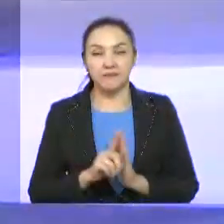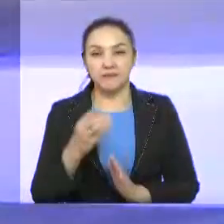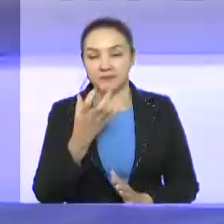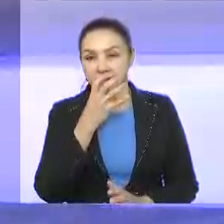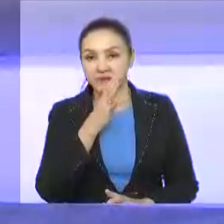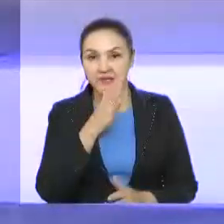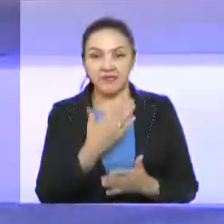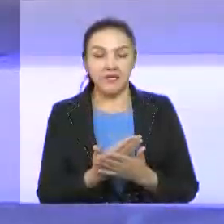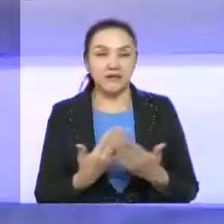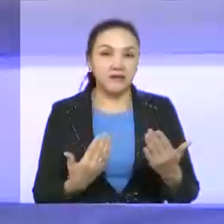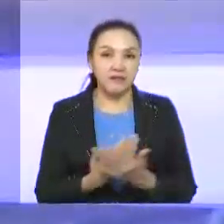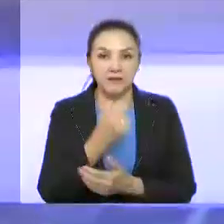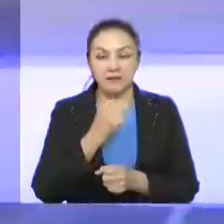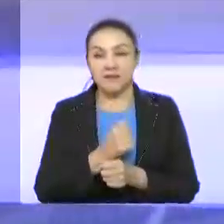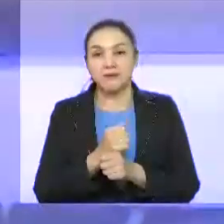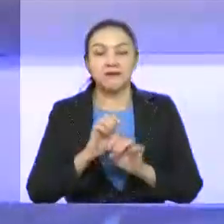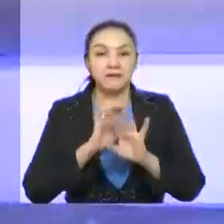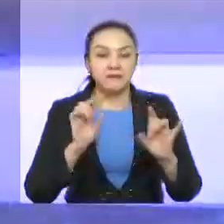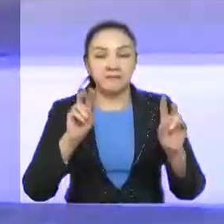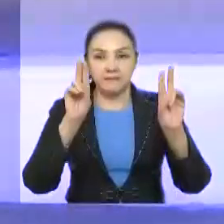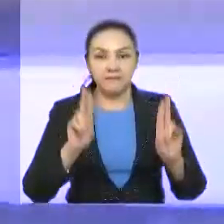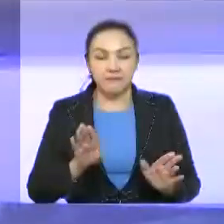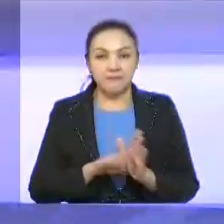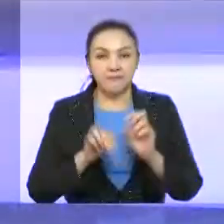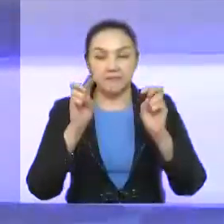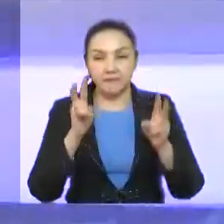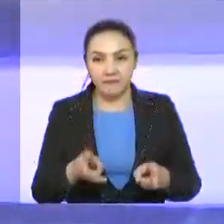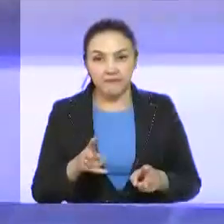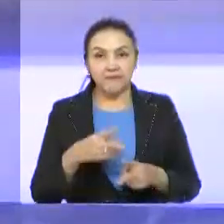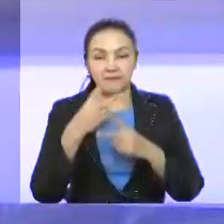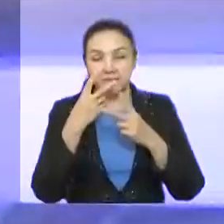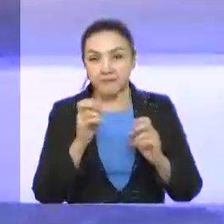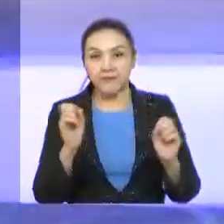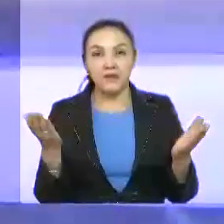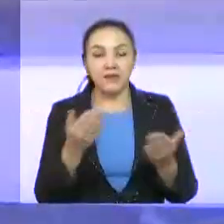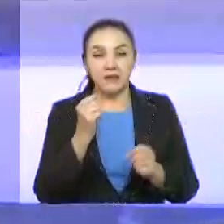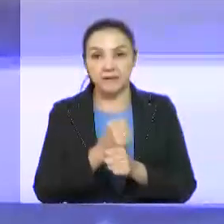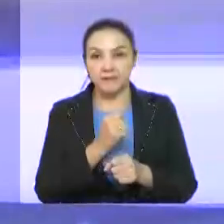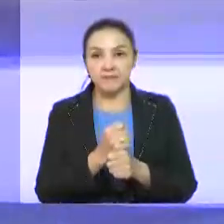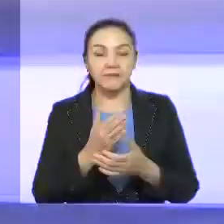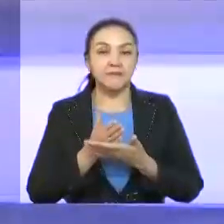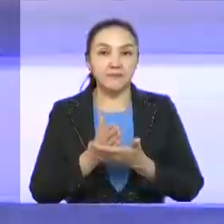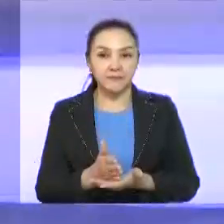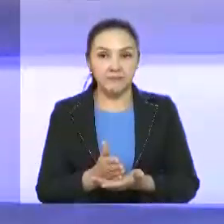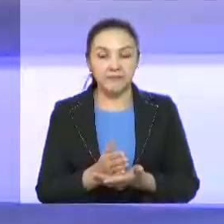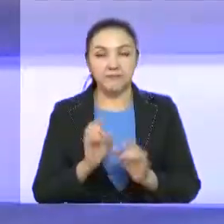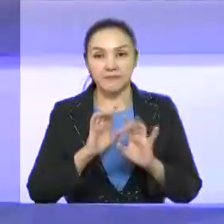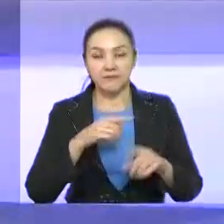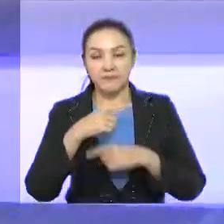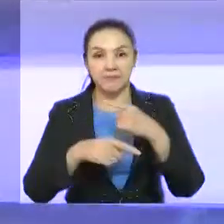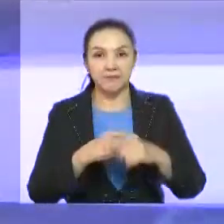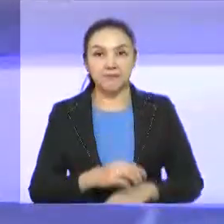отопительного сезона возобновил работу по разъяснению правил безопасности. Более подробно о том, какая работа ведется в данном направлении, расскажем